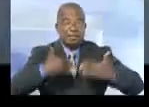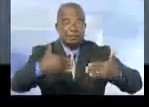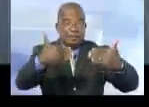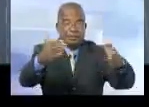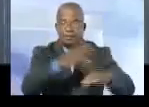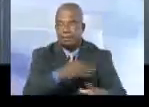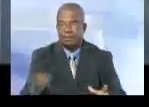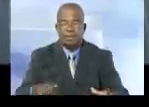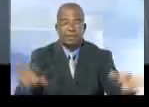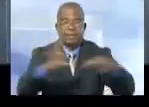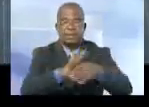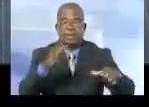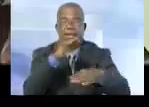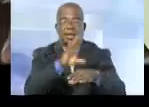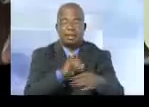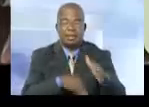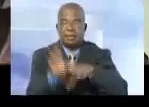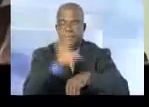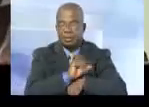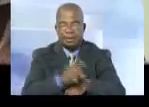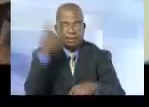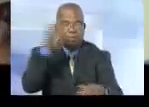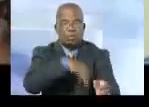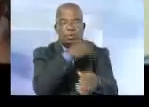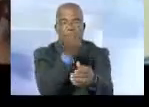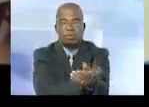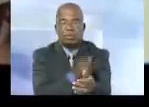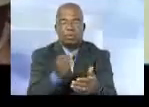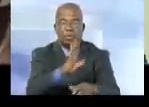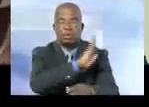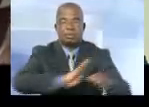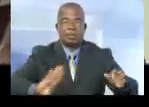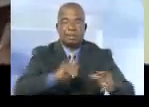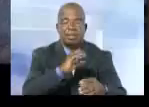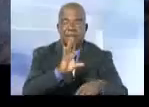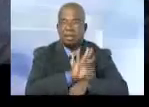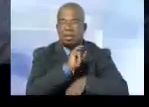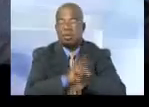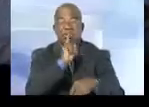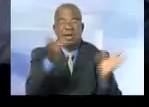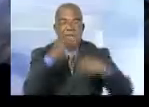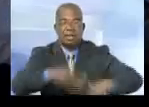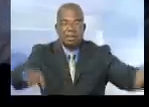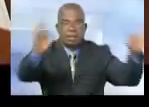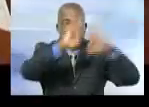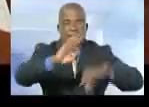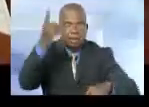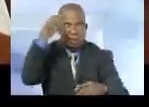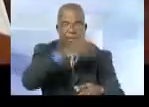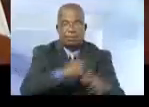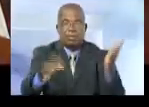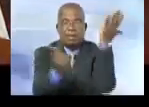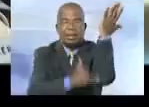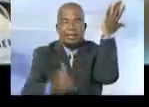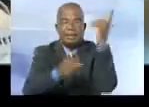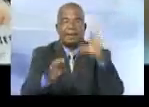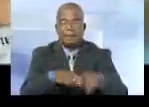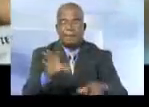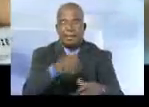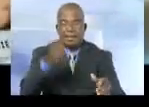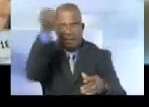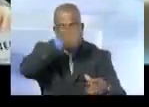en Côte d'Ivoire. Pour l'autorité belge, la Côte d'Ivoire est un pont pour la sous-région. Pour ce faire, il entend développer